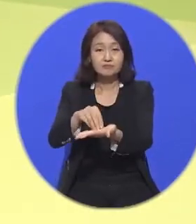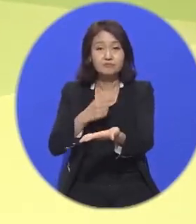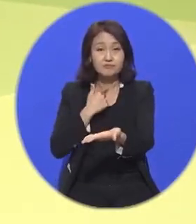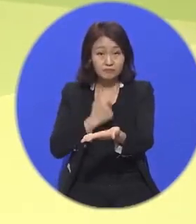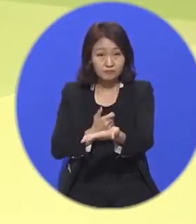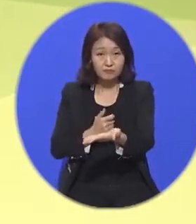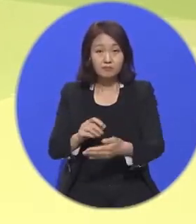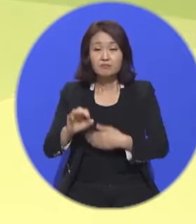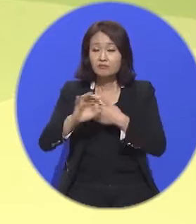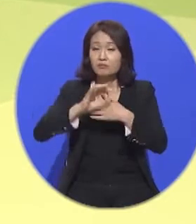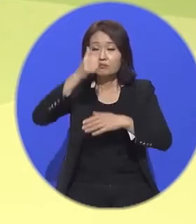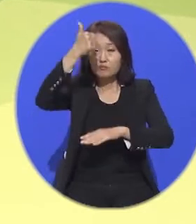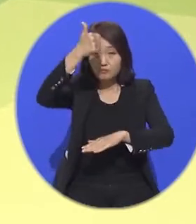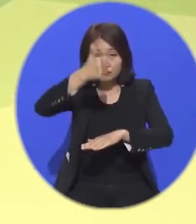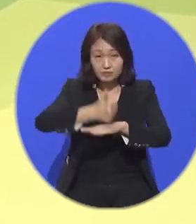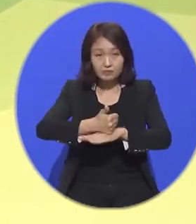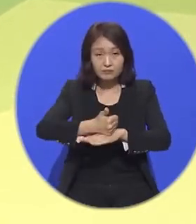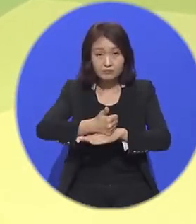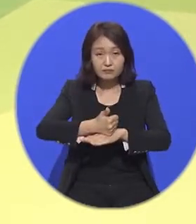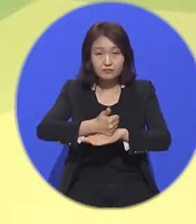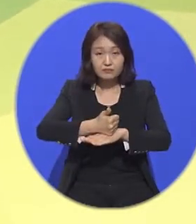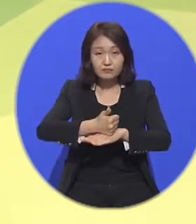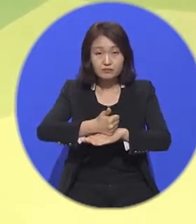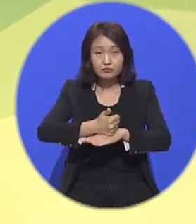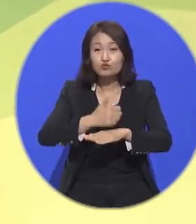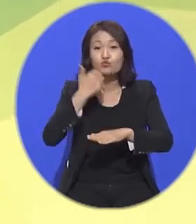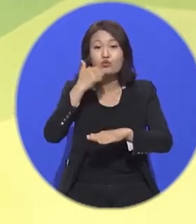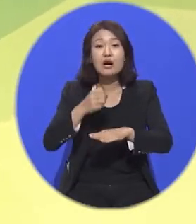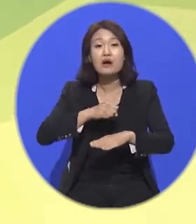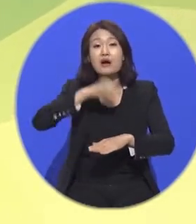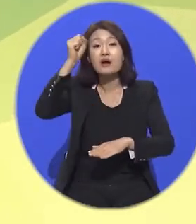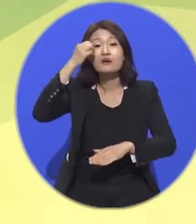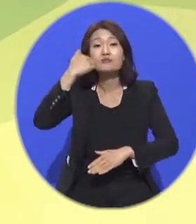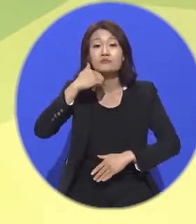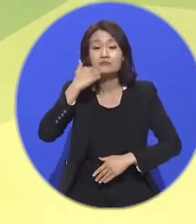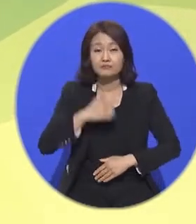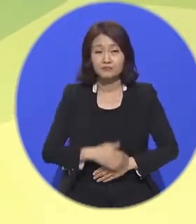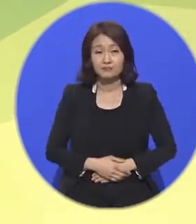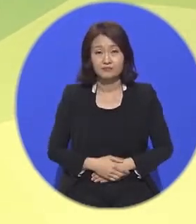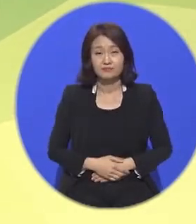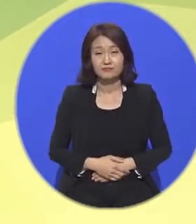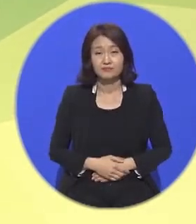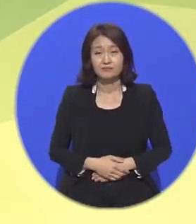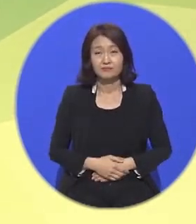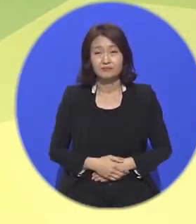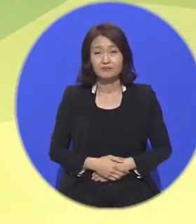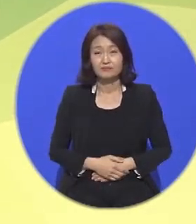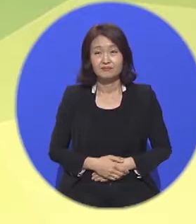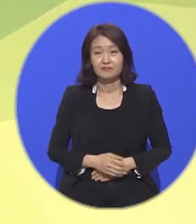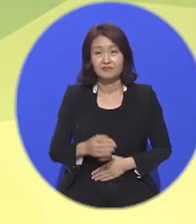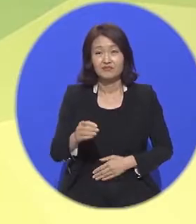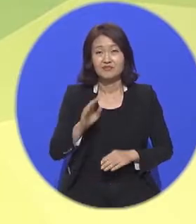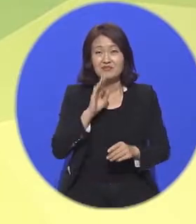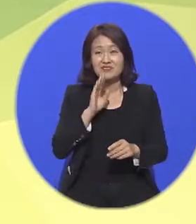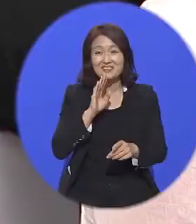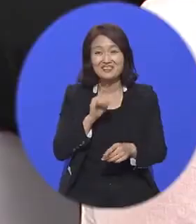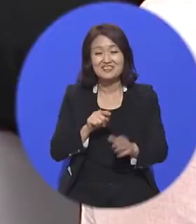그렇다면 결과는 누가 합격해야 될까요? 가봐야 되겠죠. 가봐야지